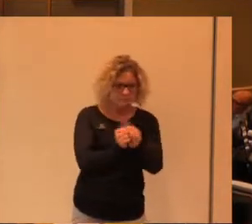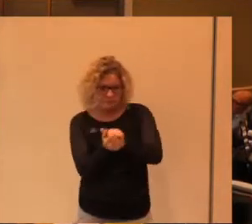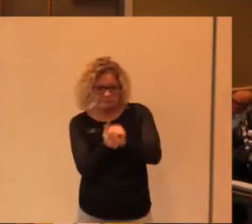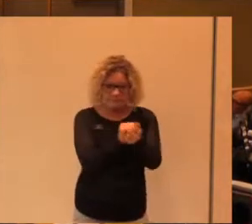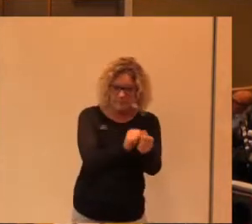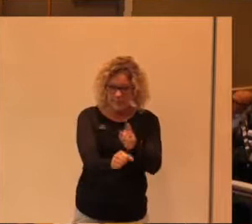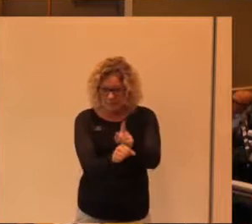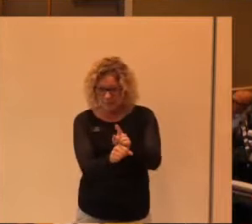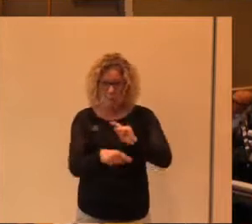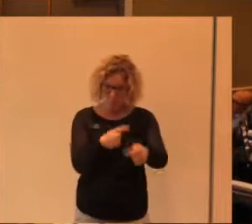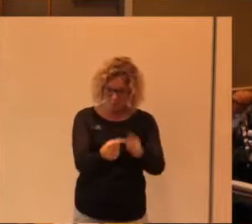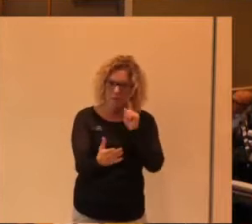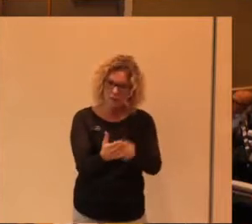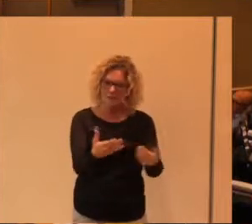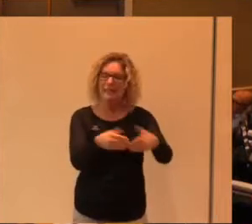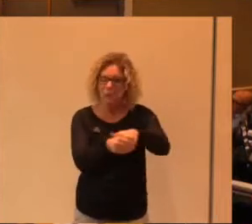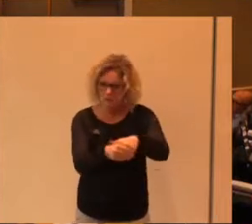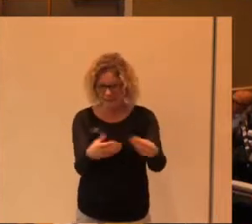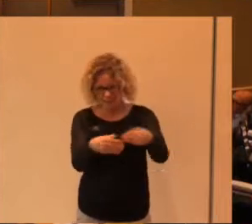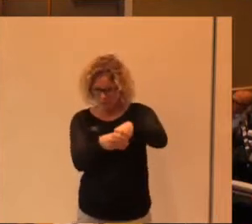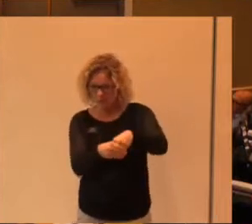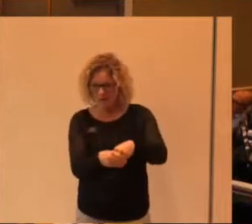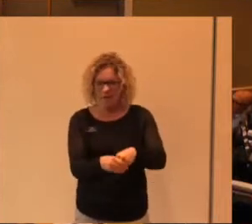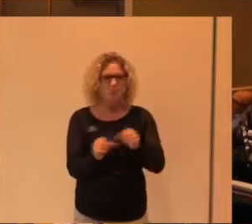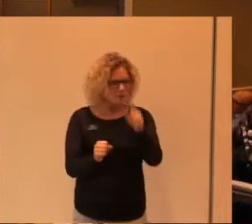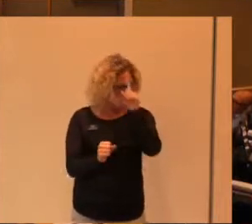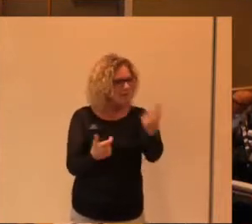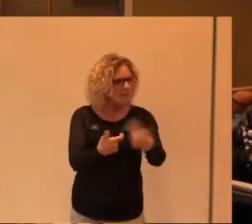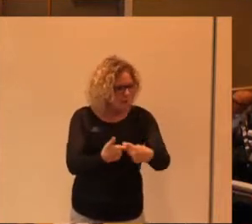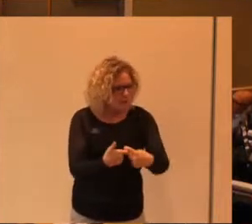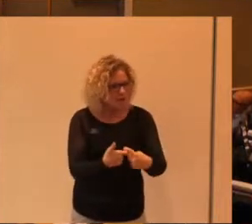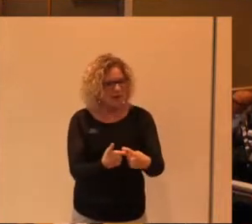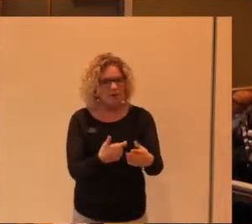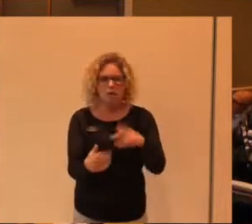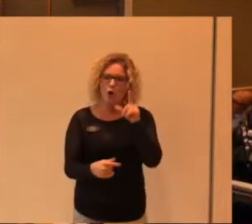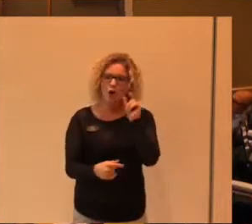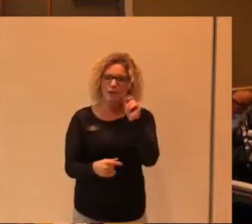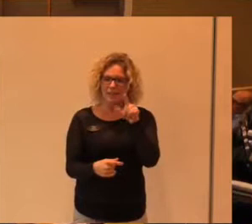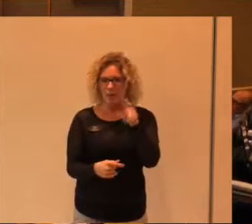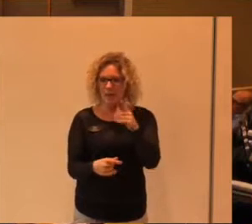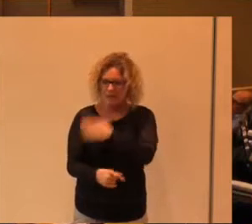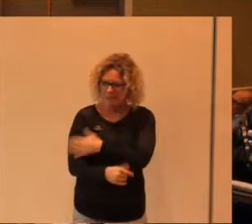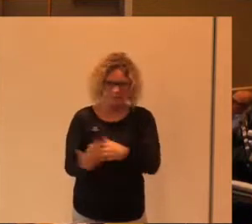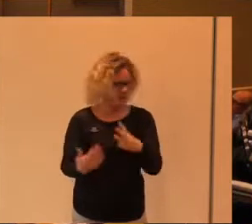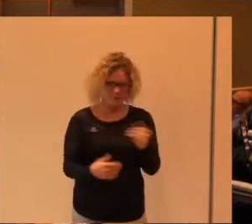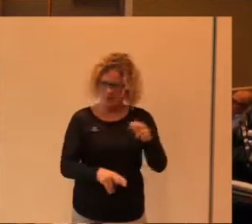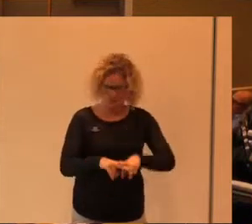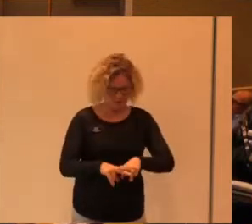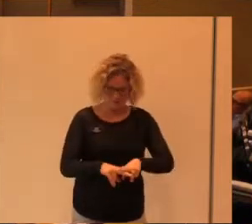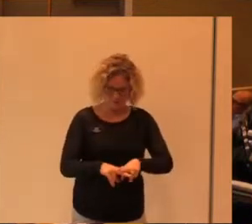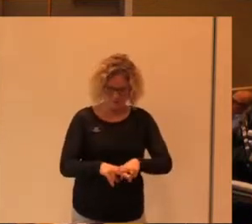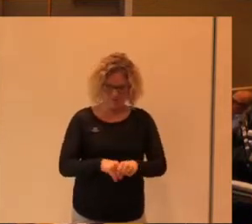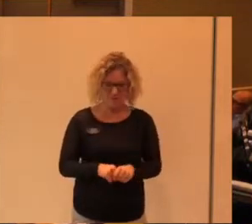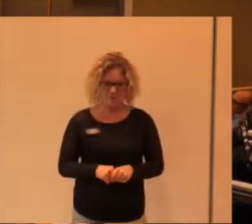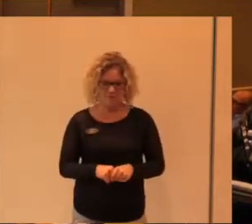igen, utveckla för att inkludera, förstå sammanhanget, gör digitala tjänster, inte webbplatser.